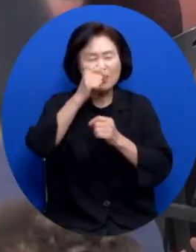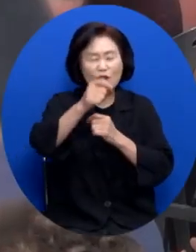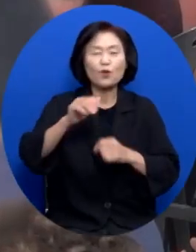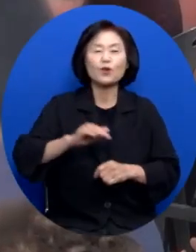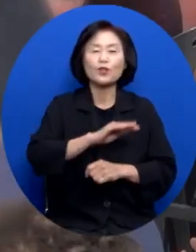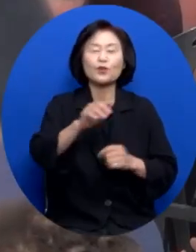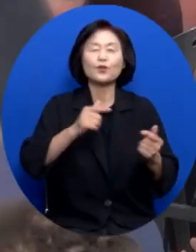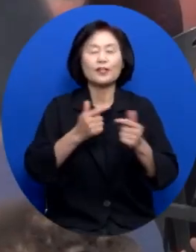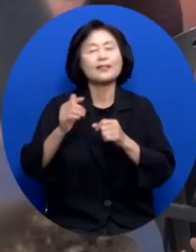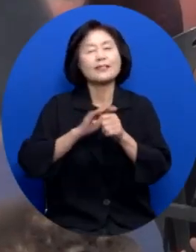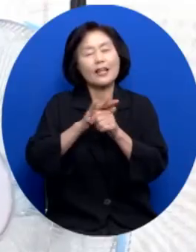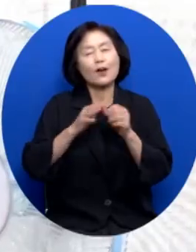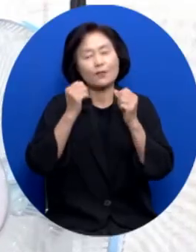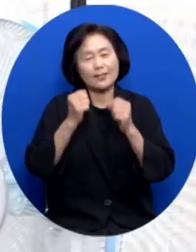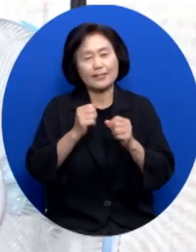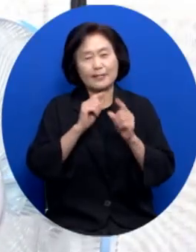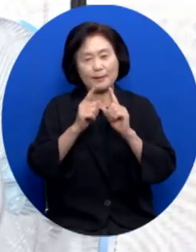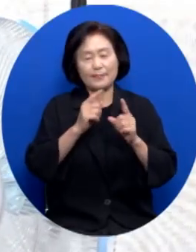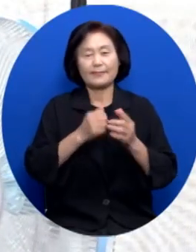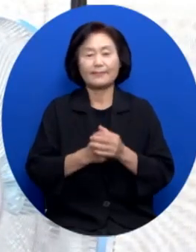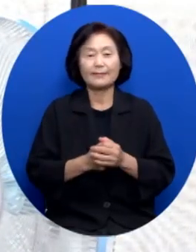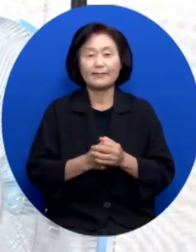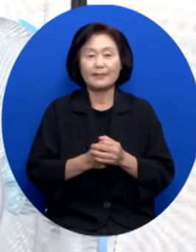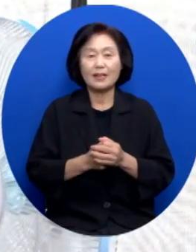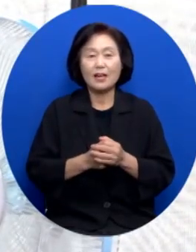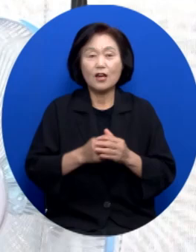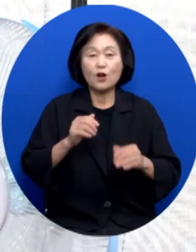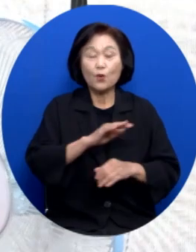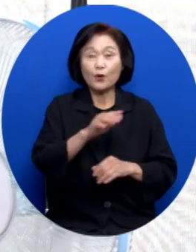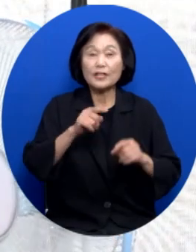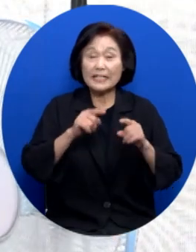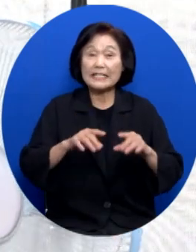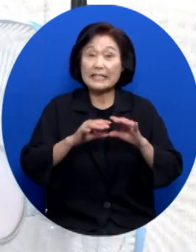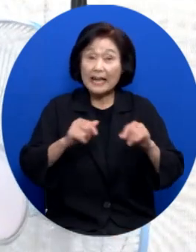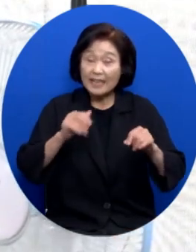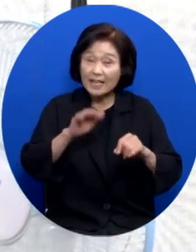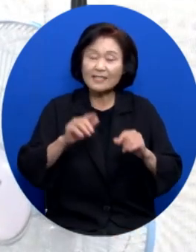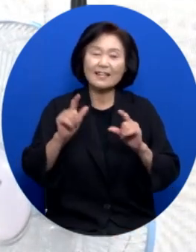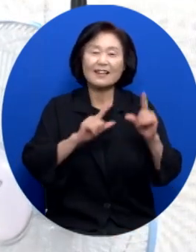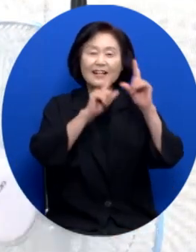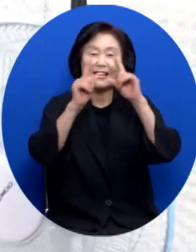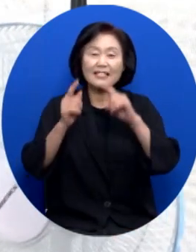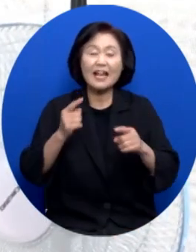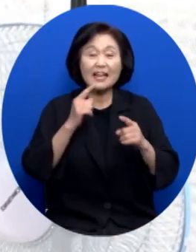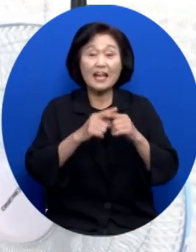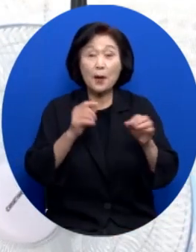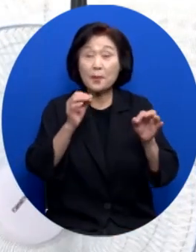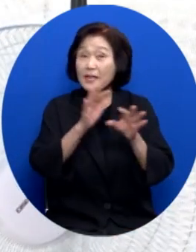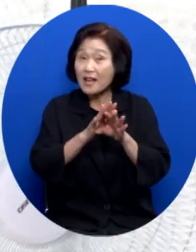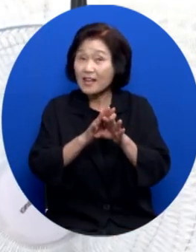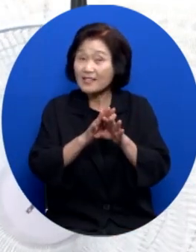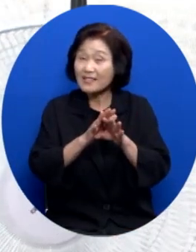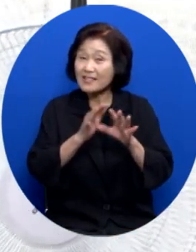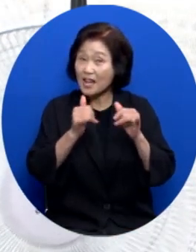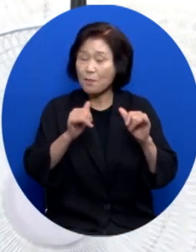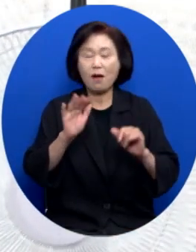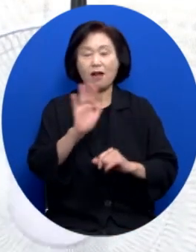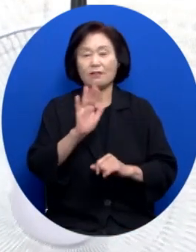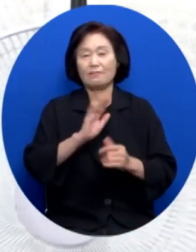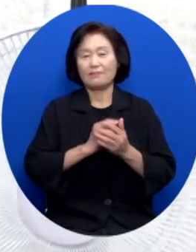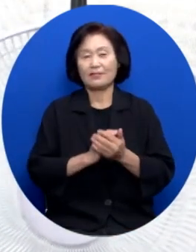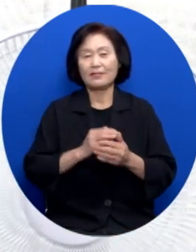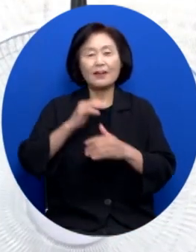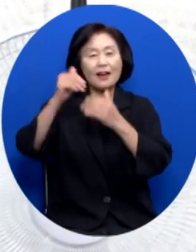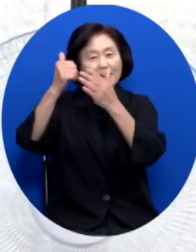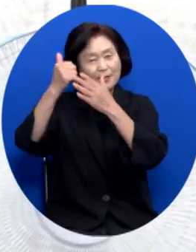사랑하신다고 강조했습니다. 우리는 이 땅에서 살다가 그저 없어진 존재가 아니라